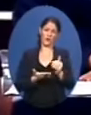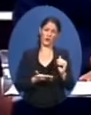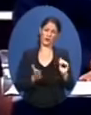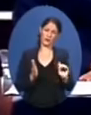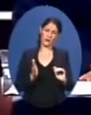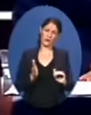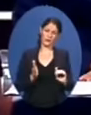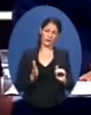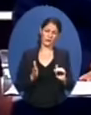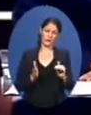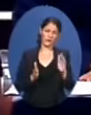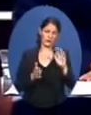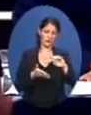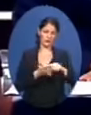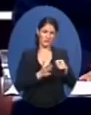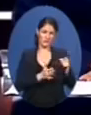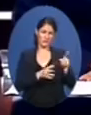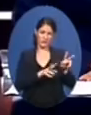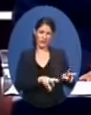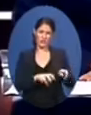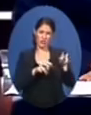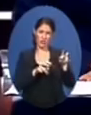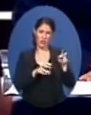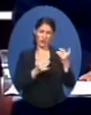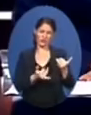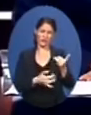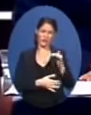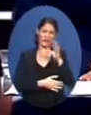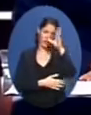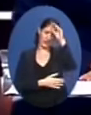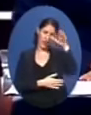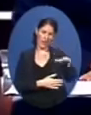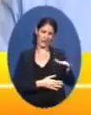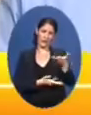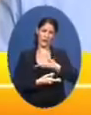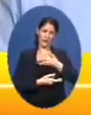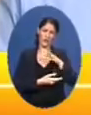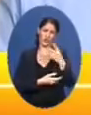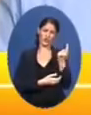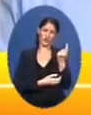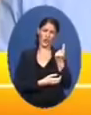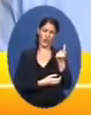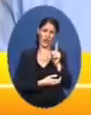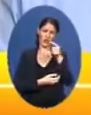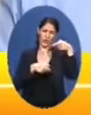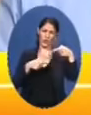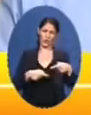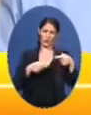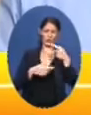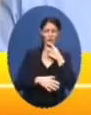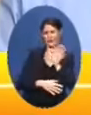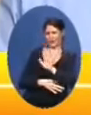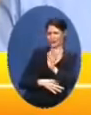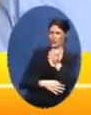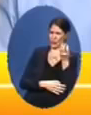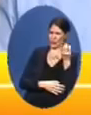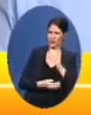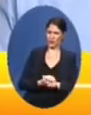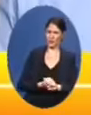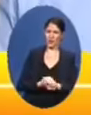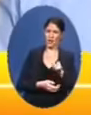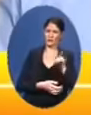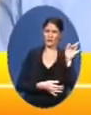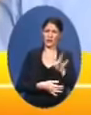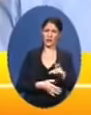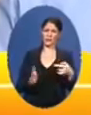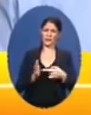זה היה מוביל לניצול באותה רשת מקדונלדס, וילד היה מקבל שקל ליום, באיזה אופן זה? לא, לא, איזה שקל ליום. את מתנגדת